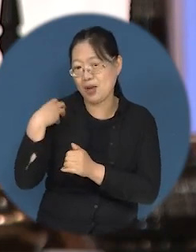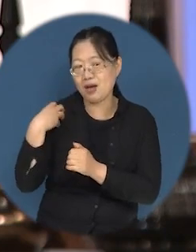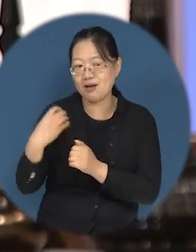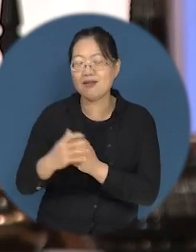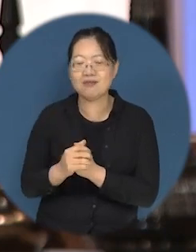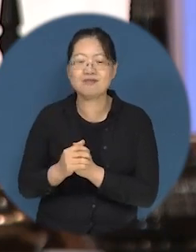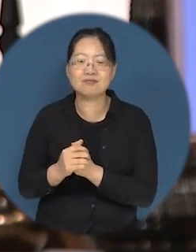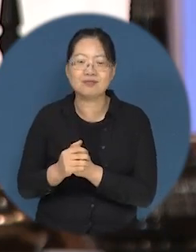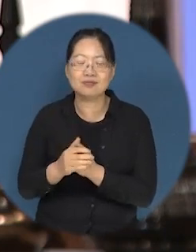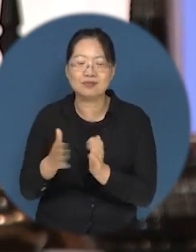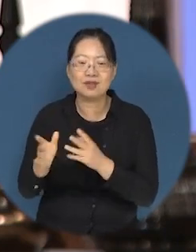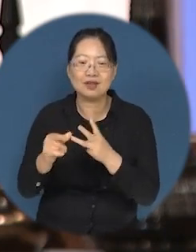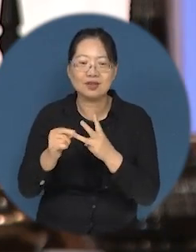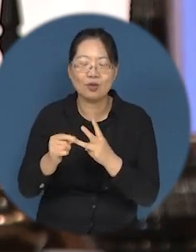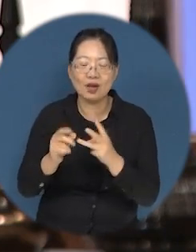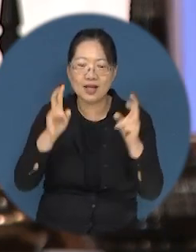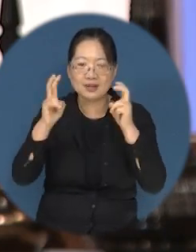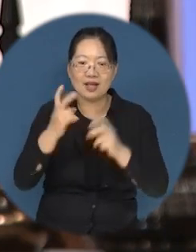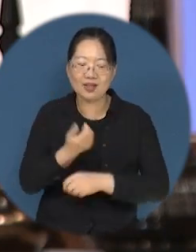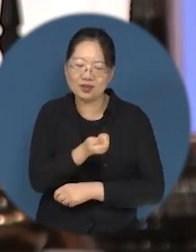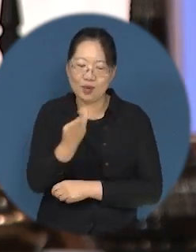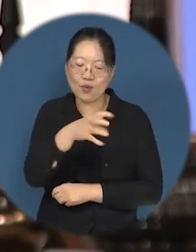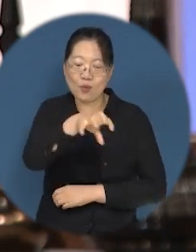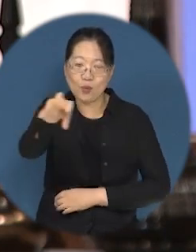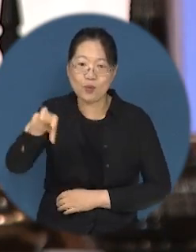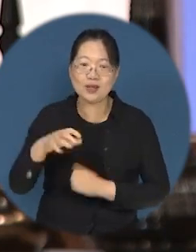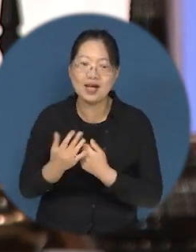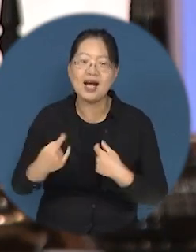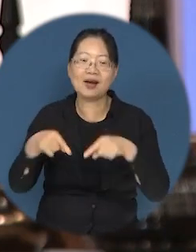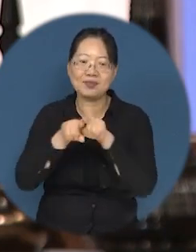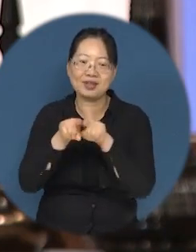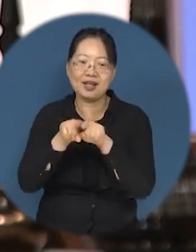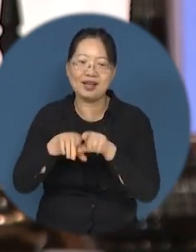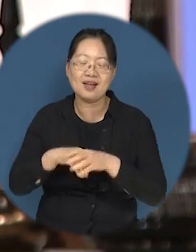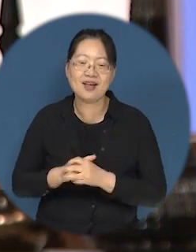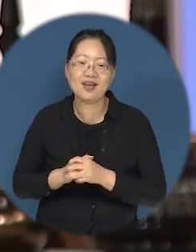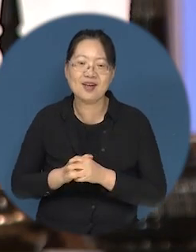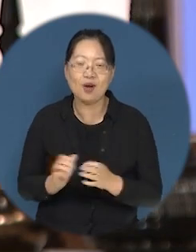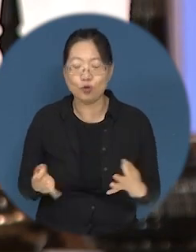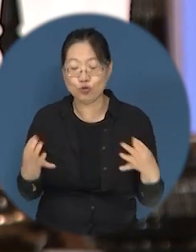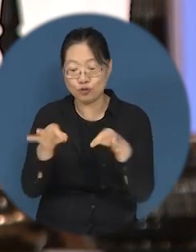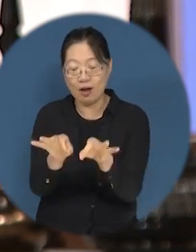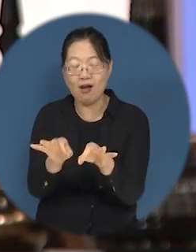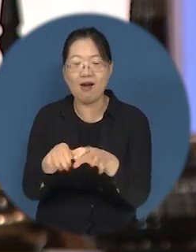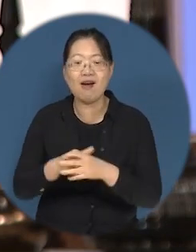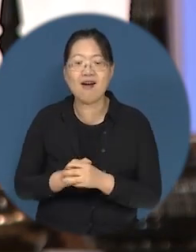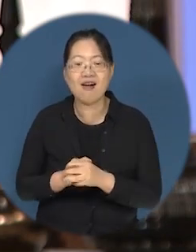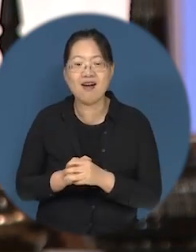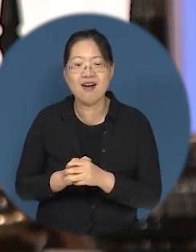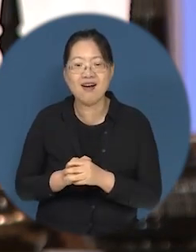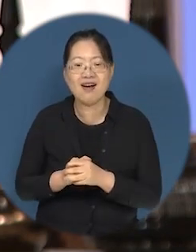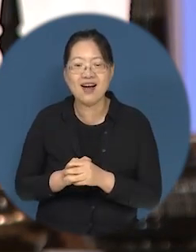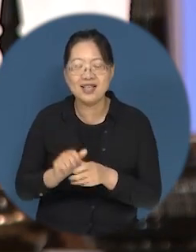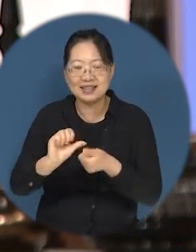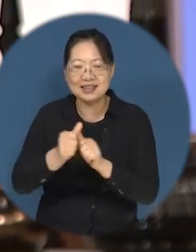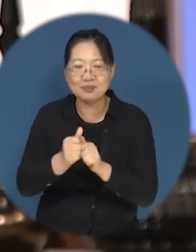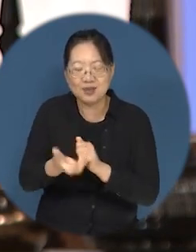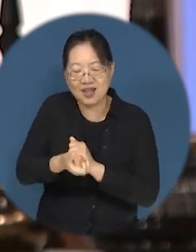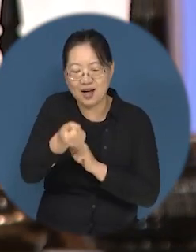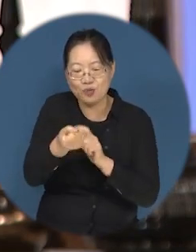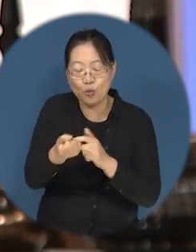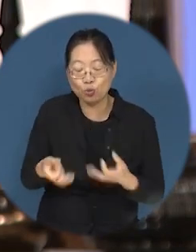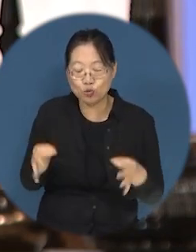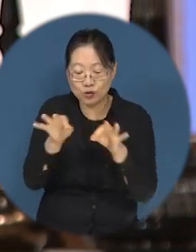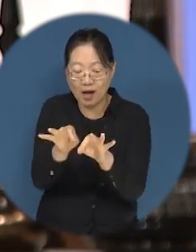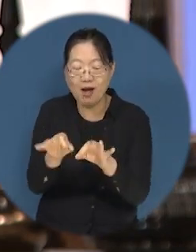하기도 하고 예. 그다음에 회사 여러 군데가 같이 그 투자를 해가지고 지분을 가지고서